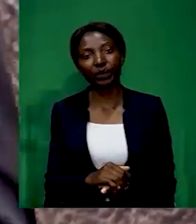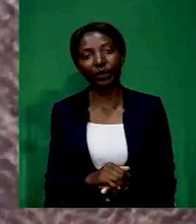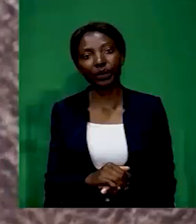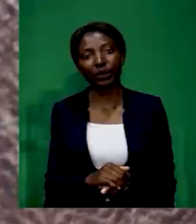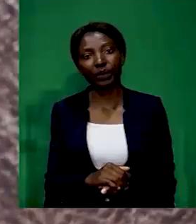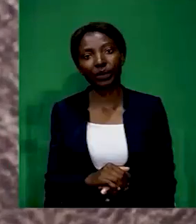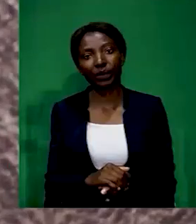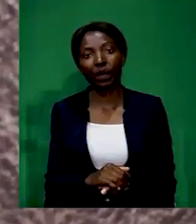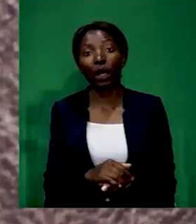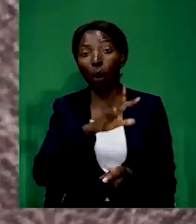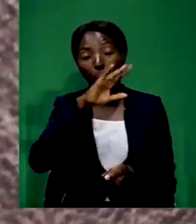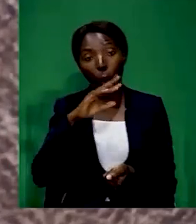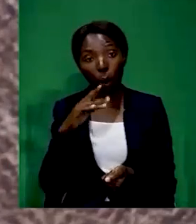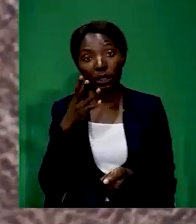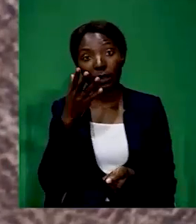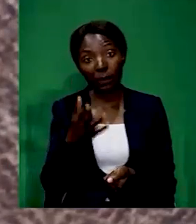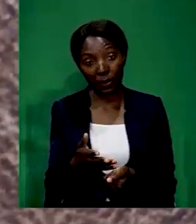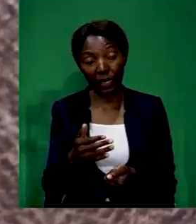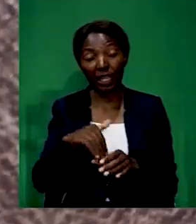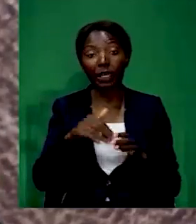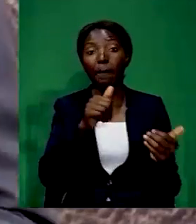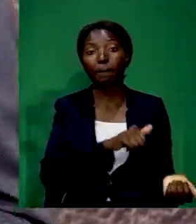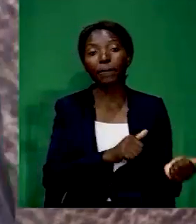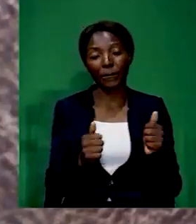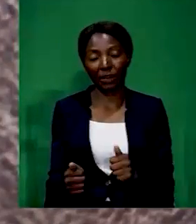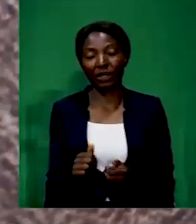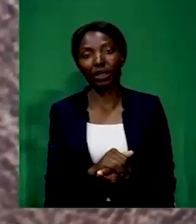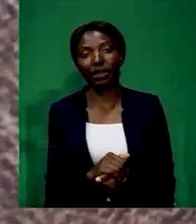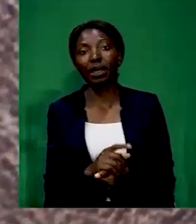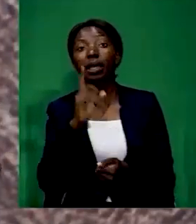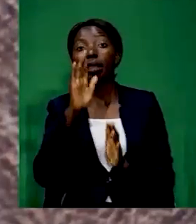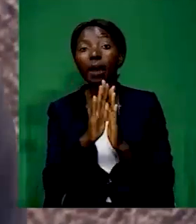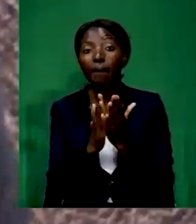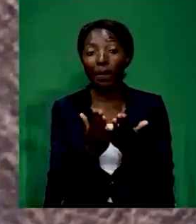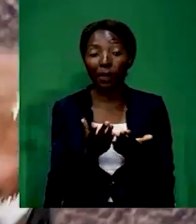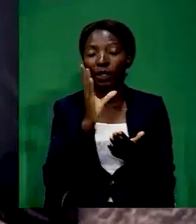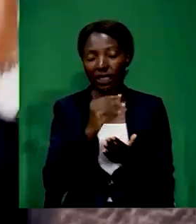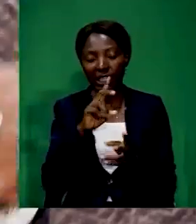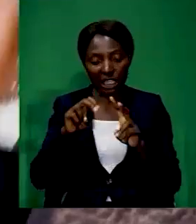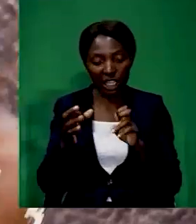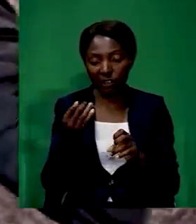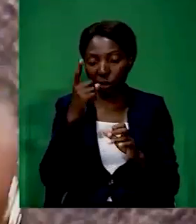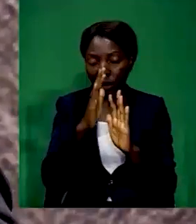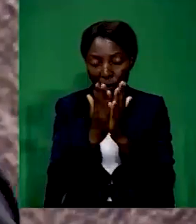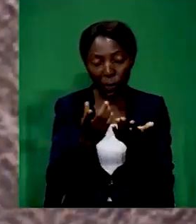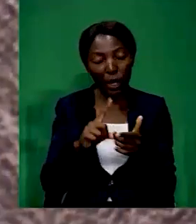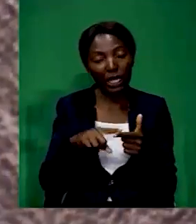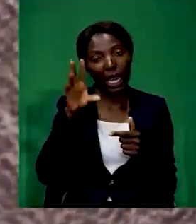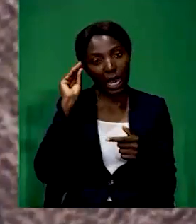Tererai vana vamwari. Mvura. Bible shoko ramwari rinoti tsakai pabhuku ya Jehovah